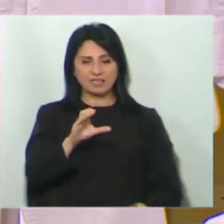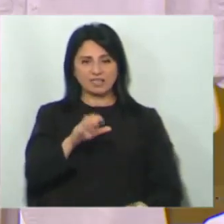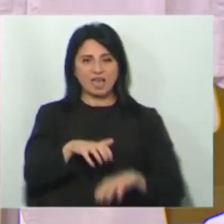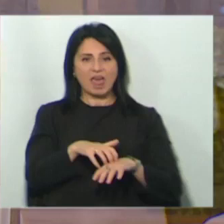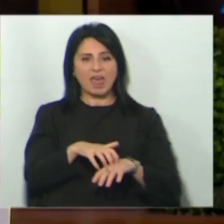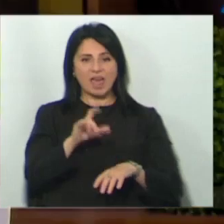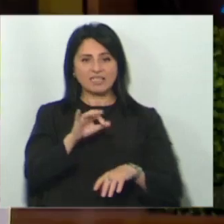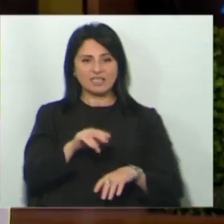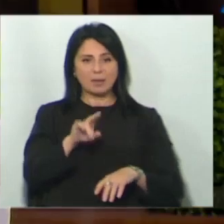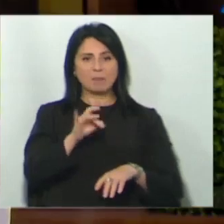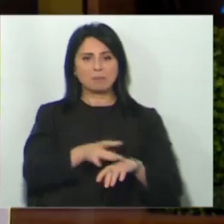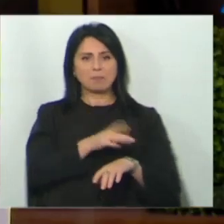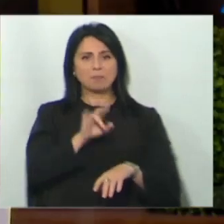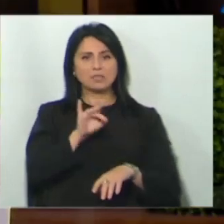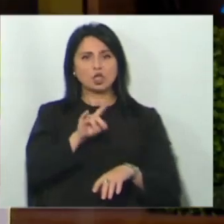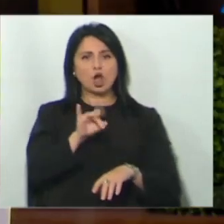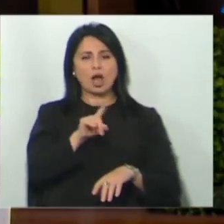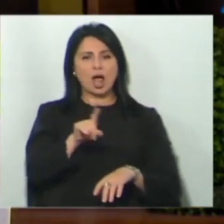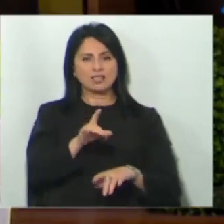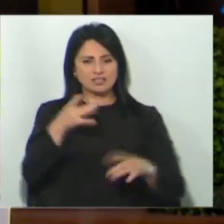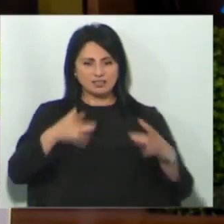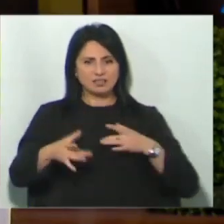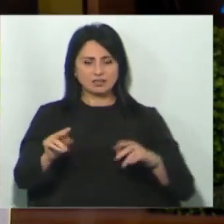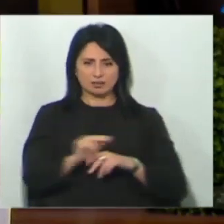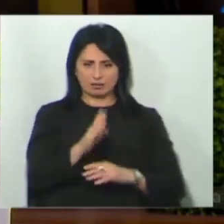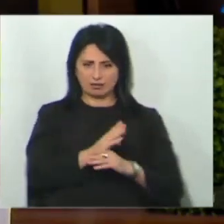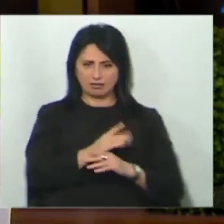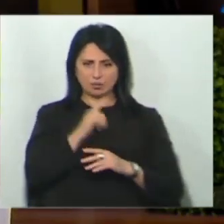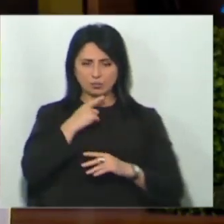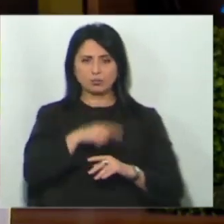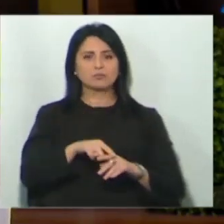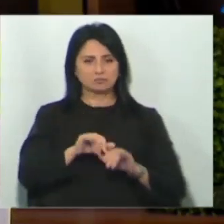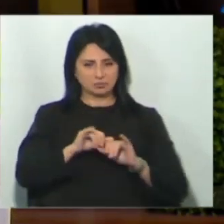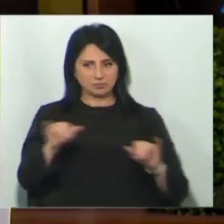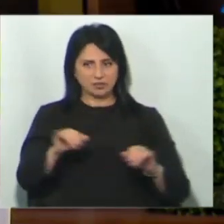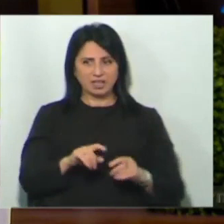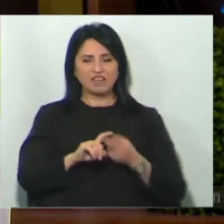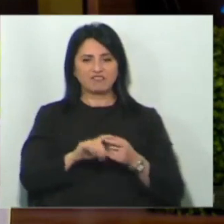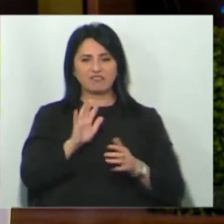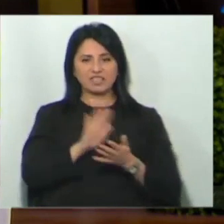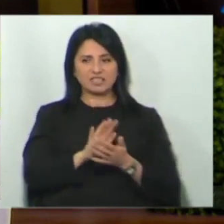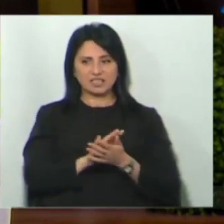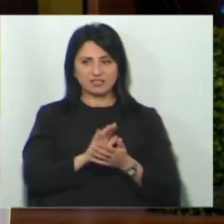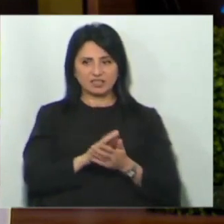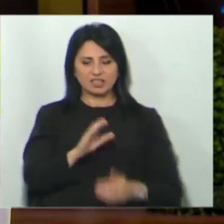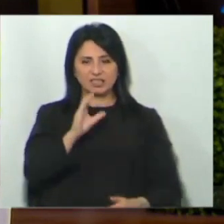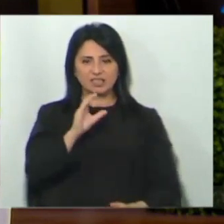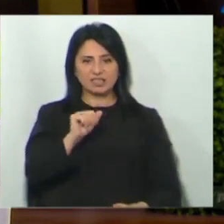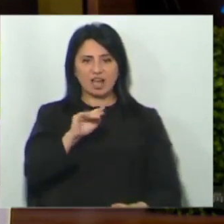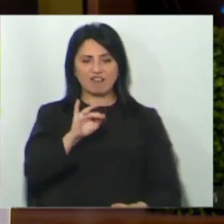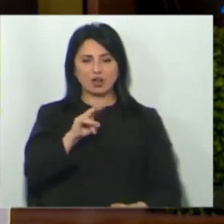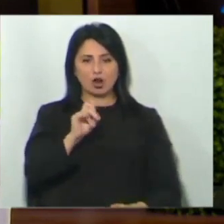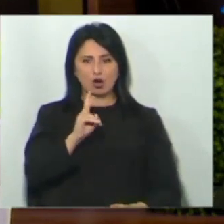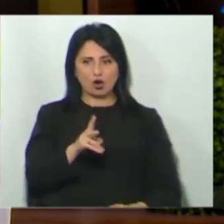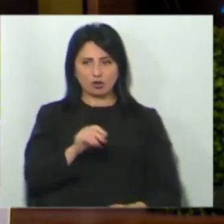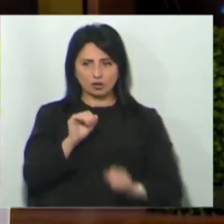Ეგზემა, ფსორიაზი, ნეიროდერმიტი, ნებისმიერი მატულობს ინფექციური დაავადებები, სტრეპტოსტაფილოკოკური